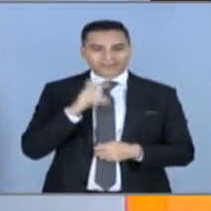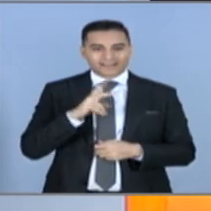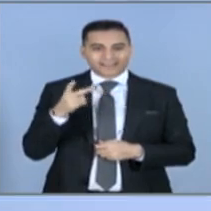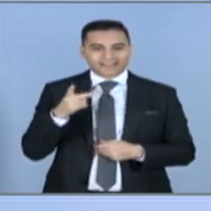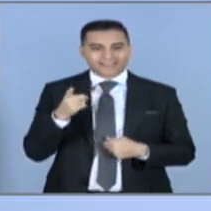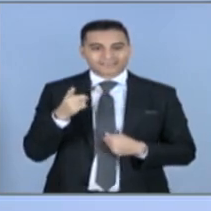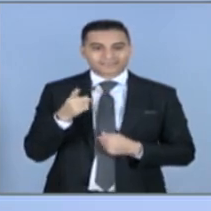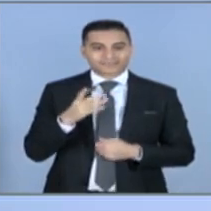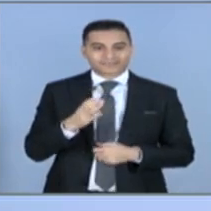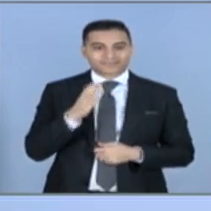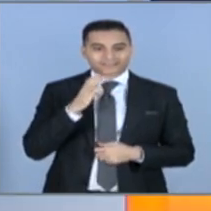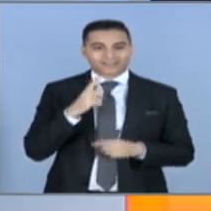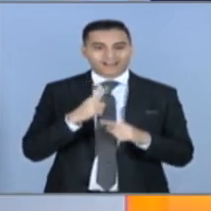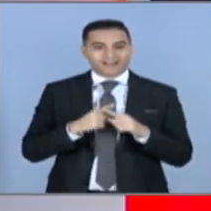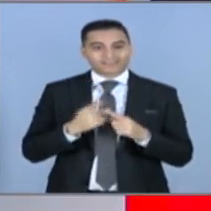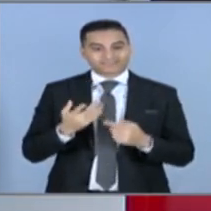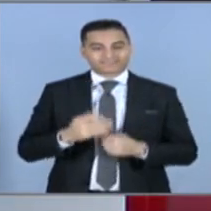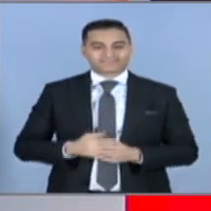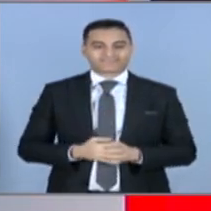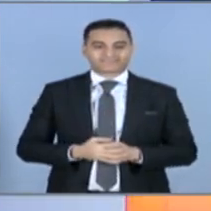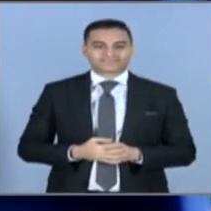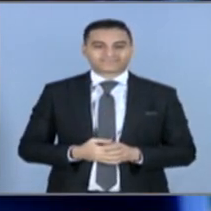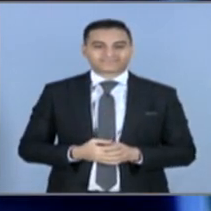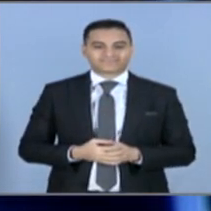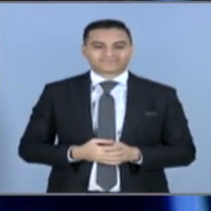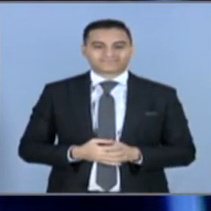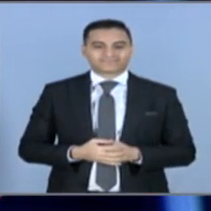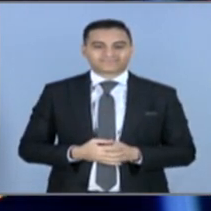تانية. إجابة خاطئة،